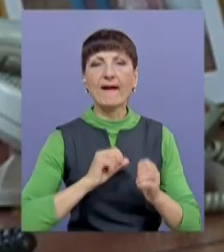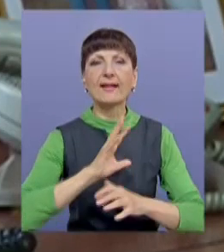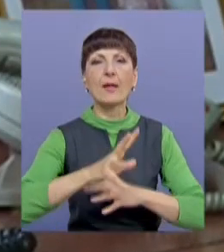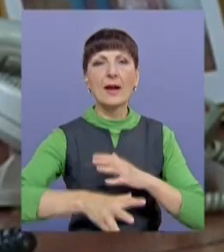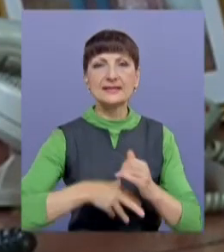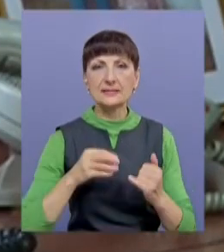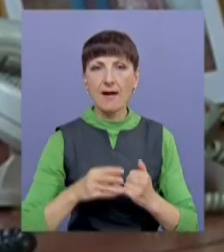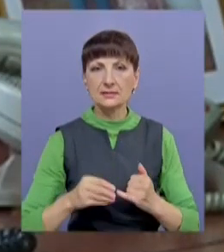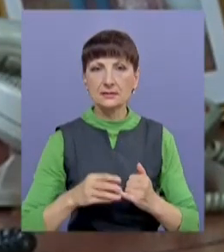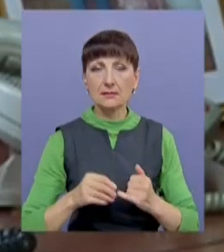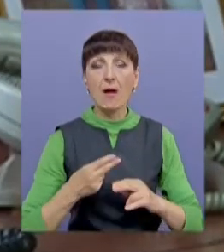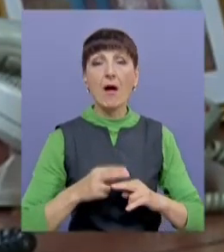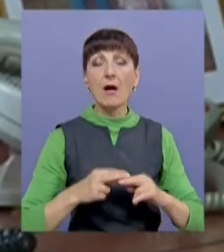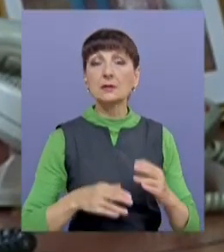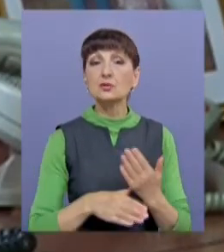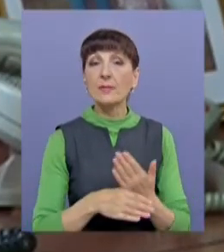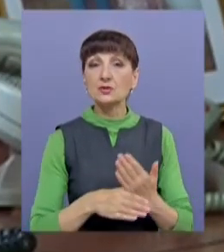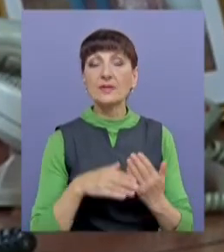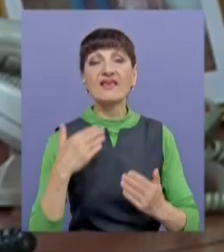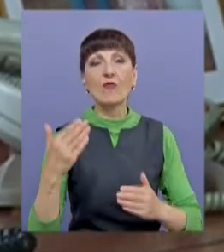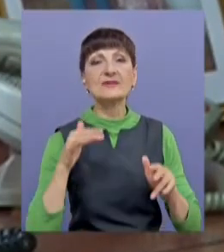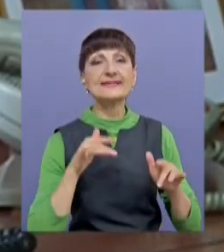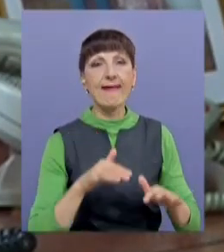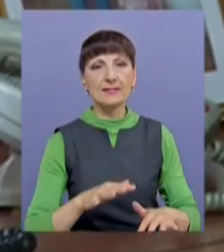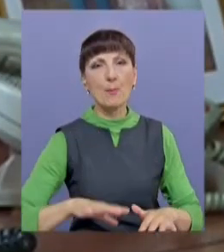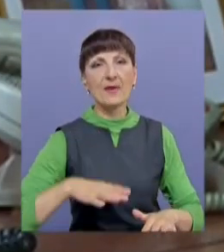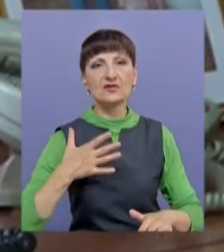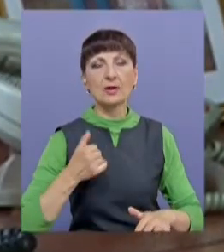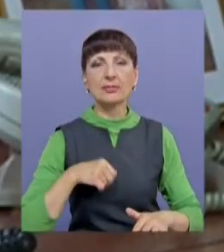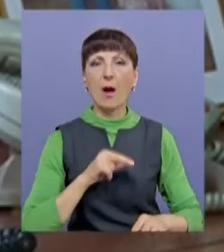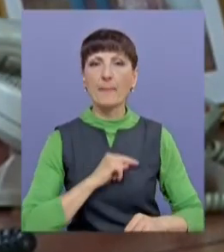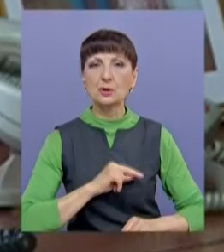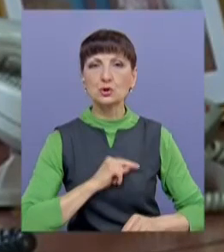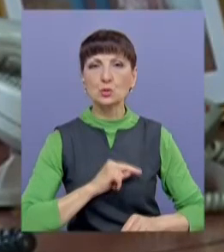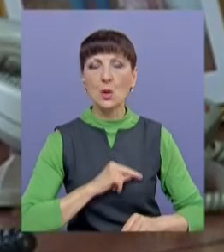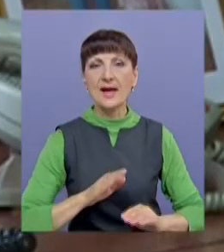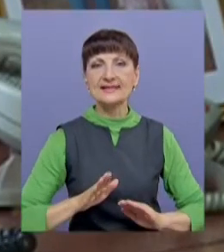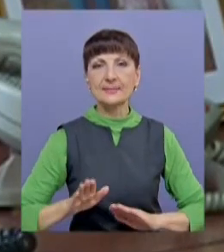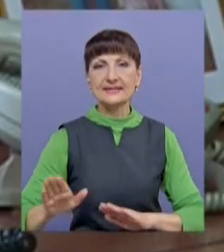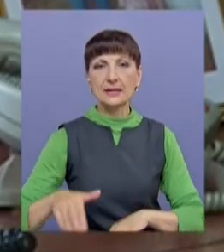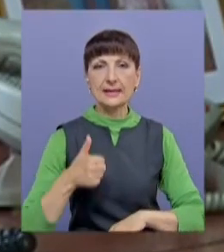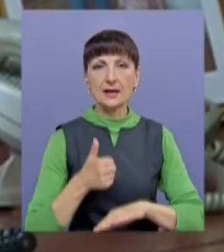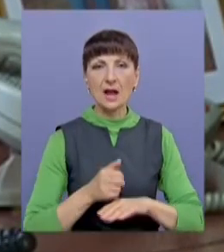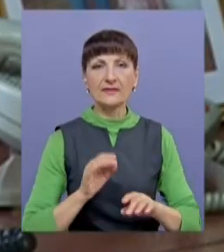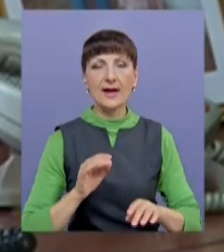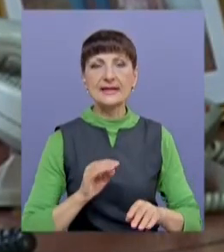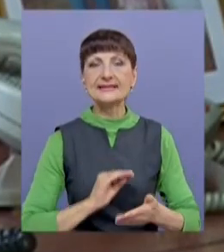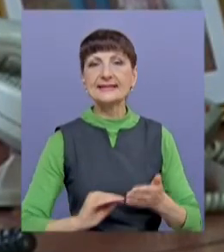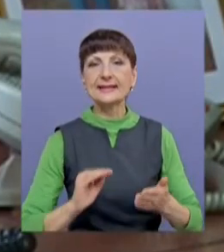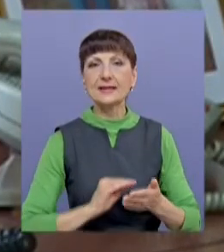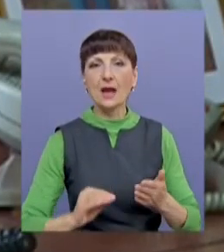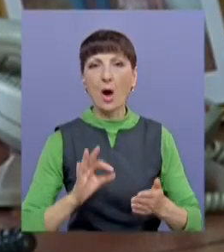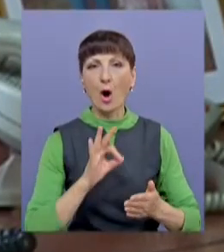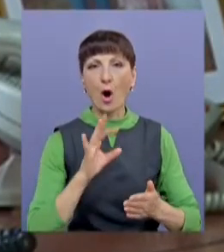глобализации. Этому способствовала и его деятельность на посту заместителя генерального секретаря